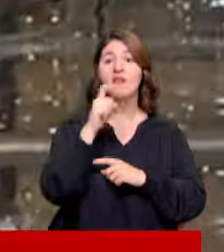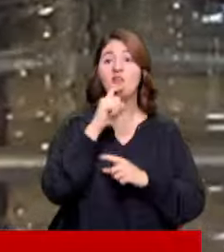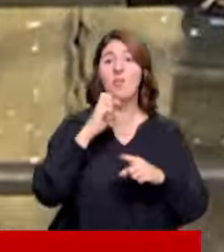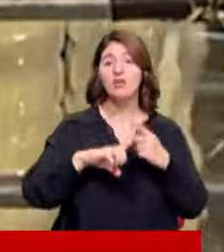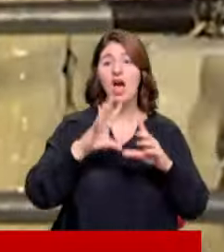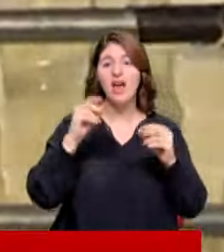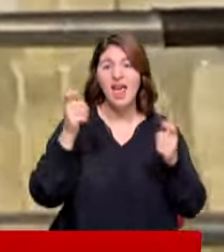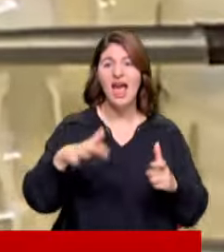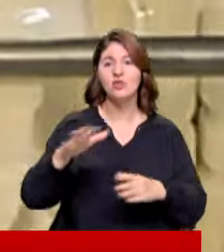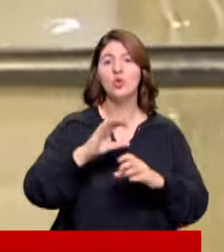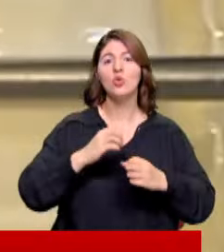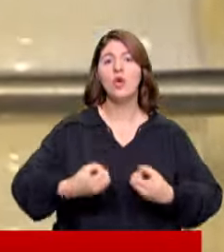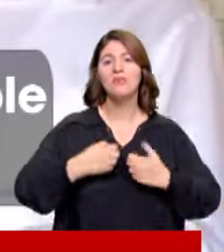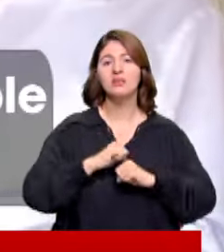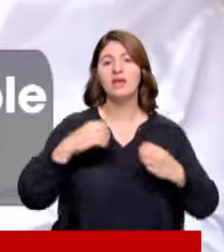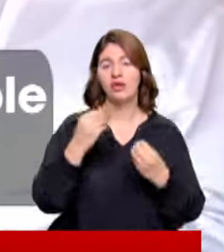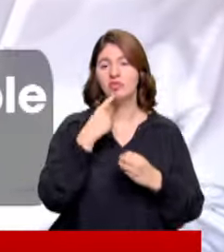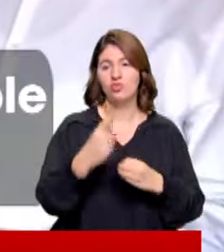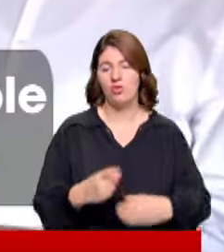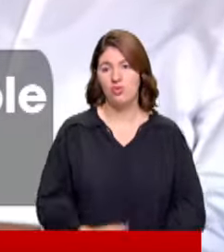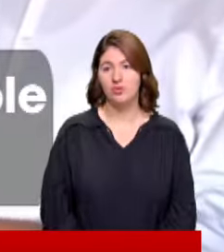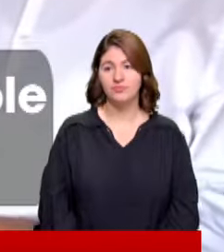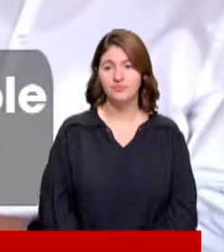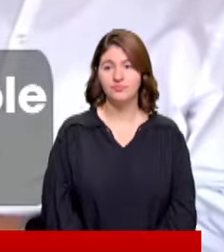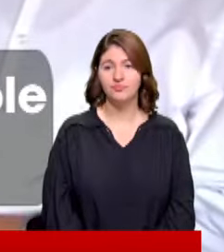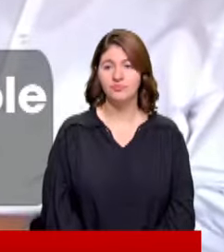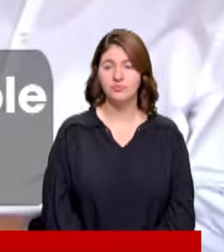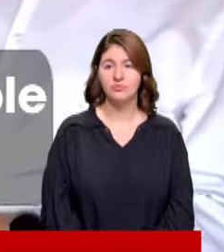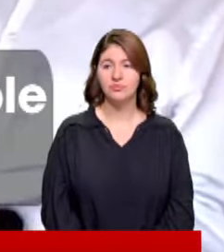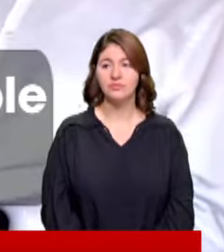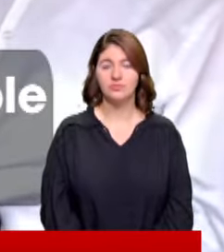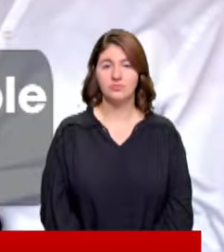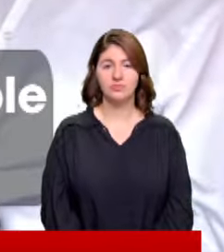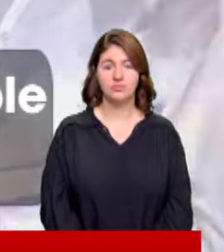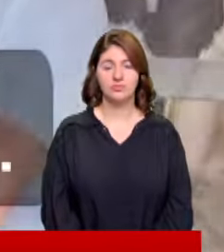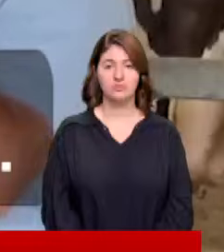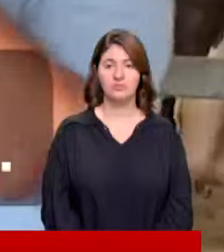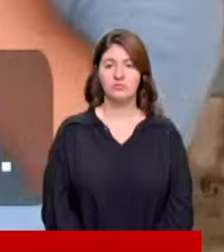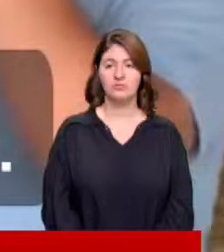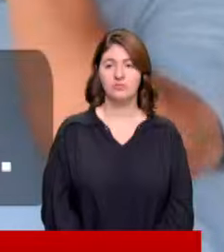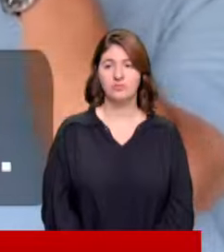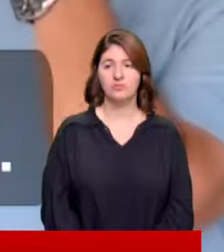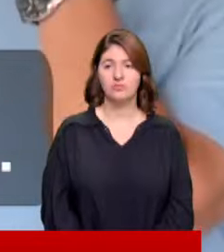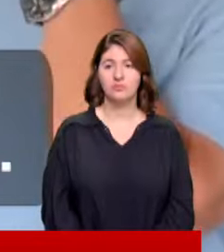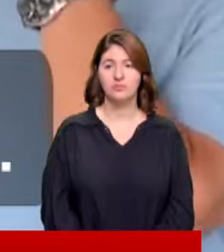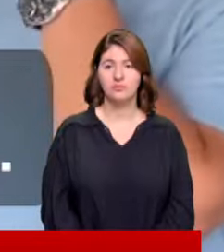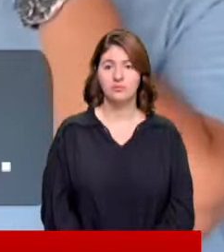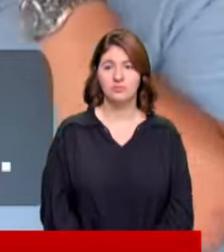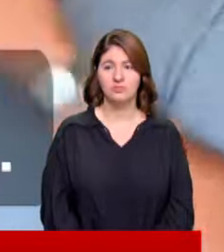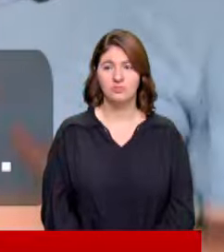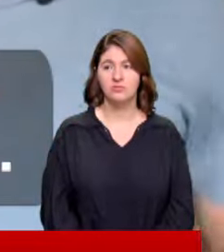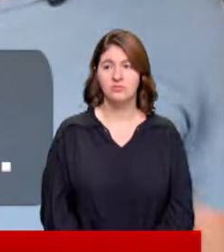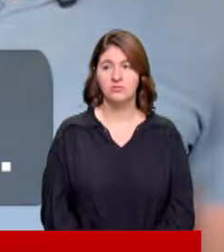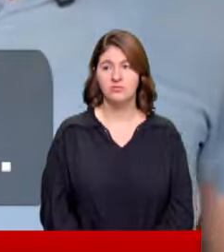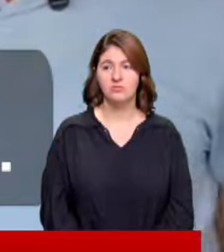her alanda üretime zarar verdiğini söylüyor. Duvara toslama diye bir tabir var ya, şu anda biz komple oraya gidiyoruz. Bu yatırımı bugün yapacak olsanız